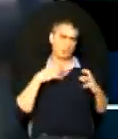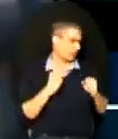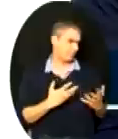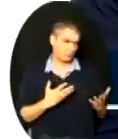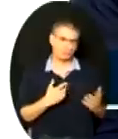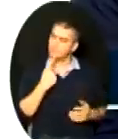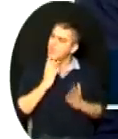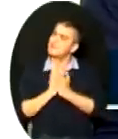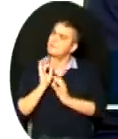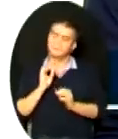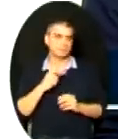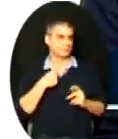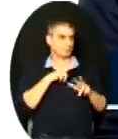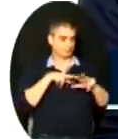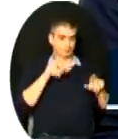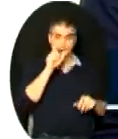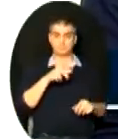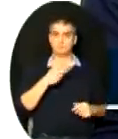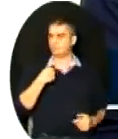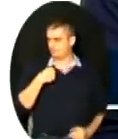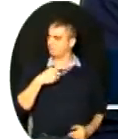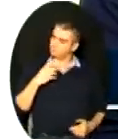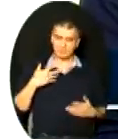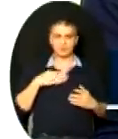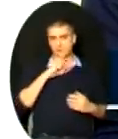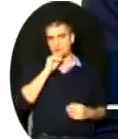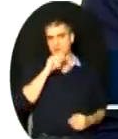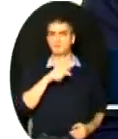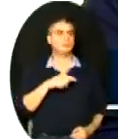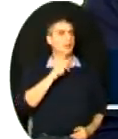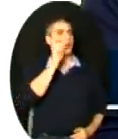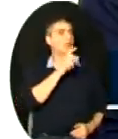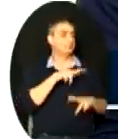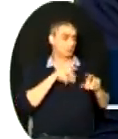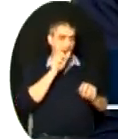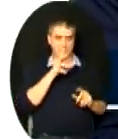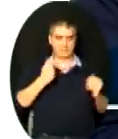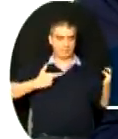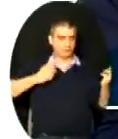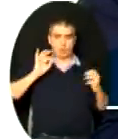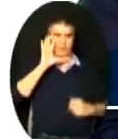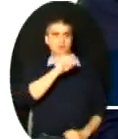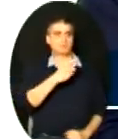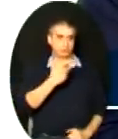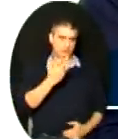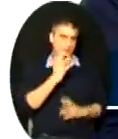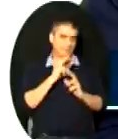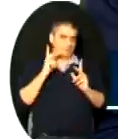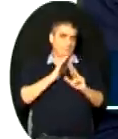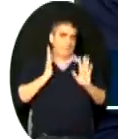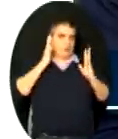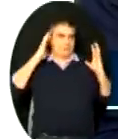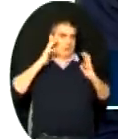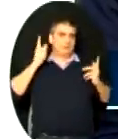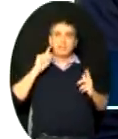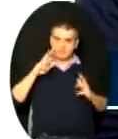יד על הלב. קודם כל, סיטואציה של אדם חמוש... מה אתה אומר? אני גם אשמח להתייחס. סיטואציה של אדם חמוש שעדיין לא תפסו אותו, היא סיטואציה מלחיצה, והיא